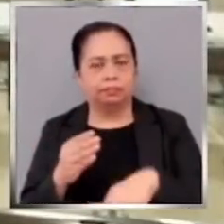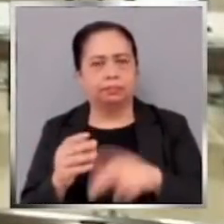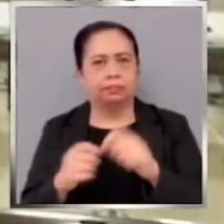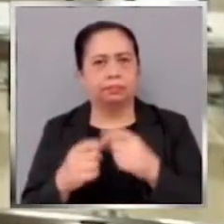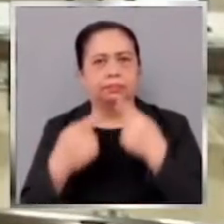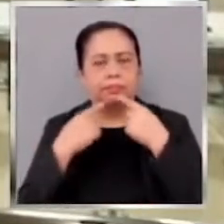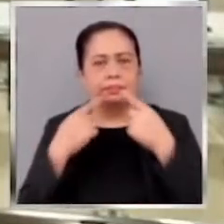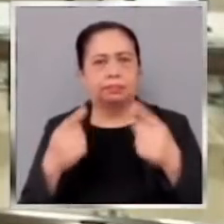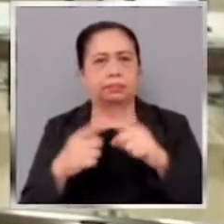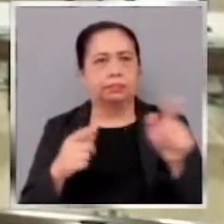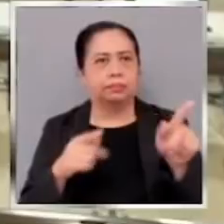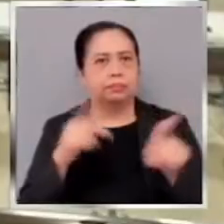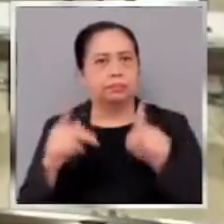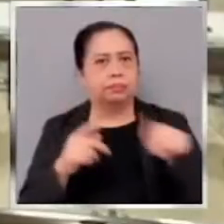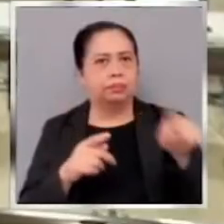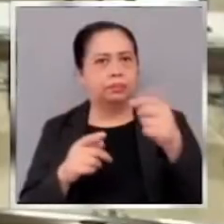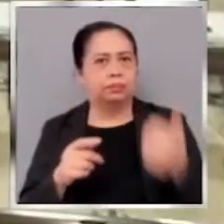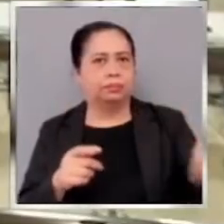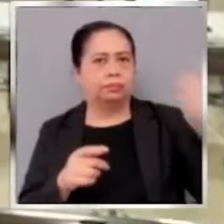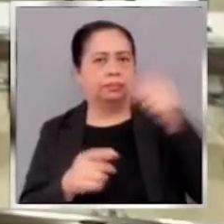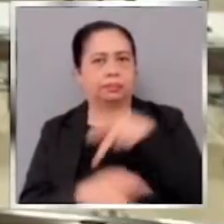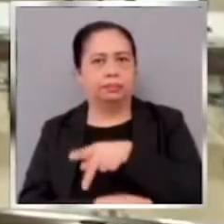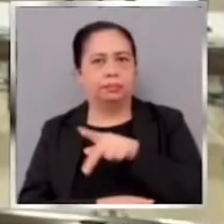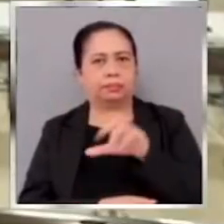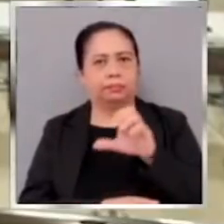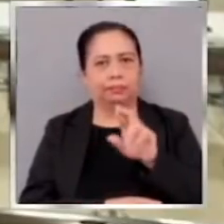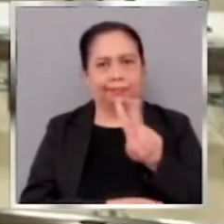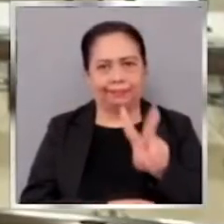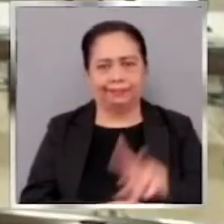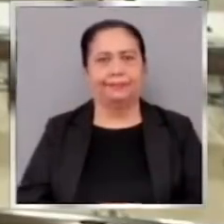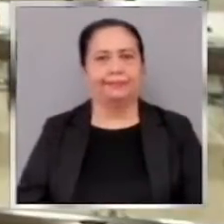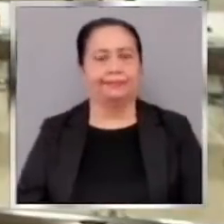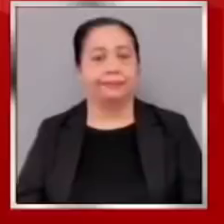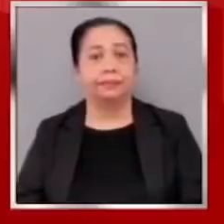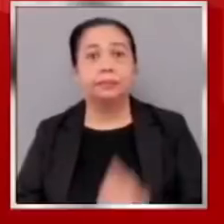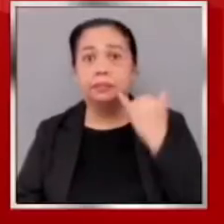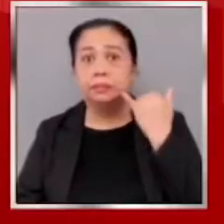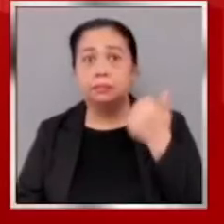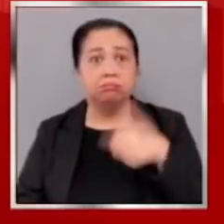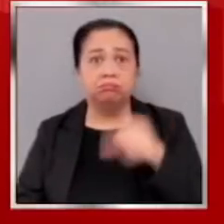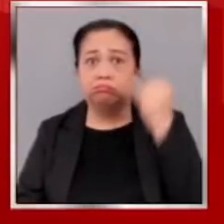mga official ng PPCRV. Vicky. Jamie, any